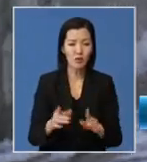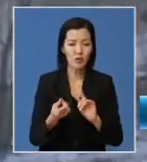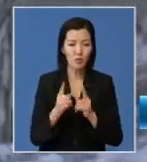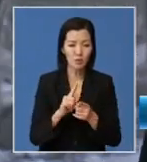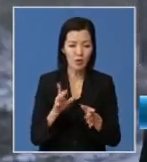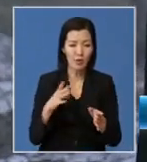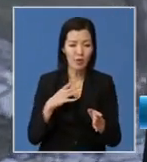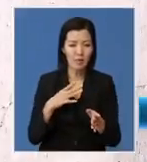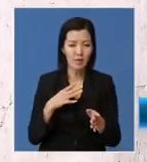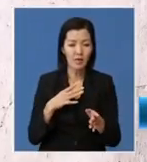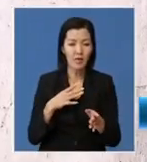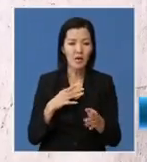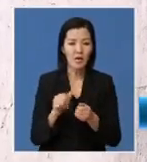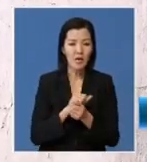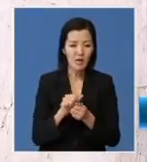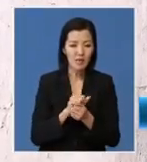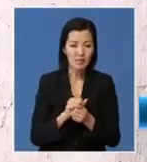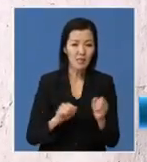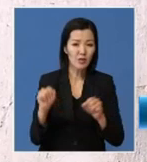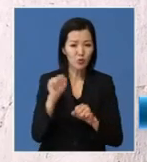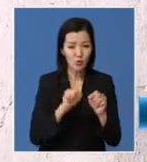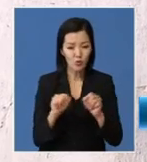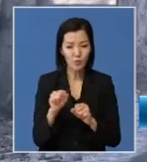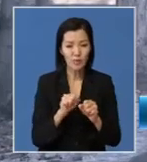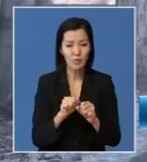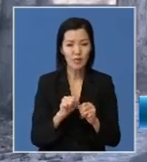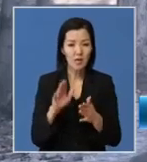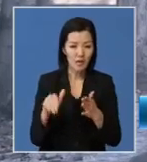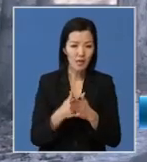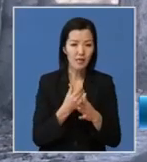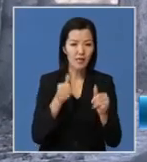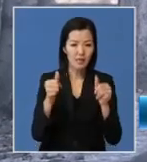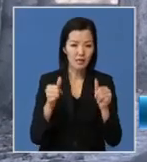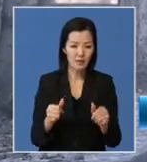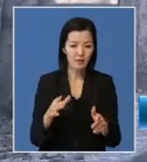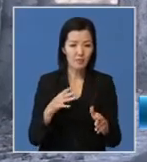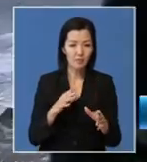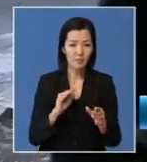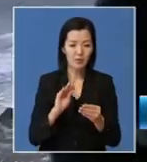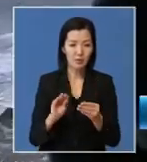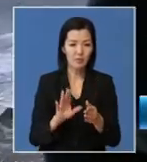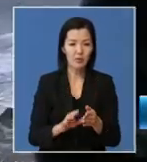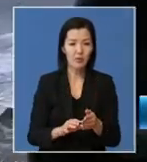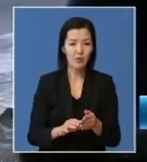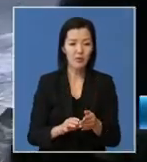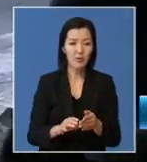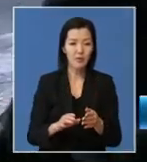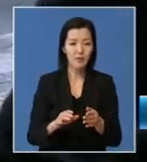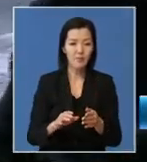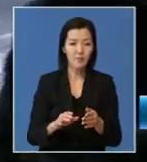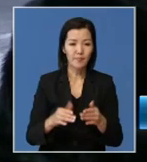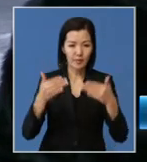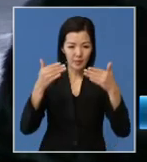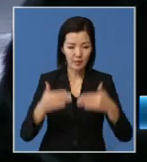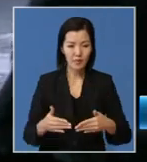айналғандай. Қабырғадағы қағаздарды апталап жуып тазалағанымен күн өтпей қайта қалпына келіп жатады екен. Осы стенаны жуыдық мінекей,